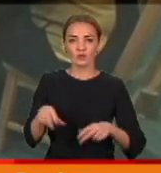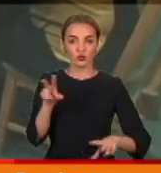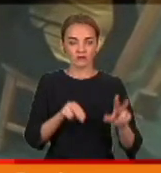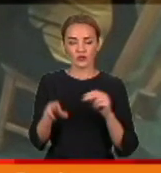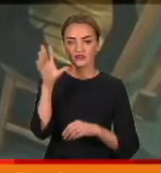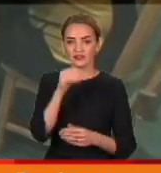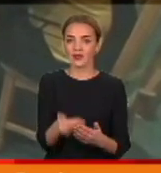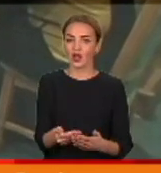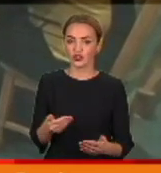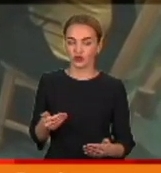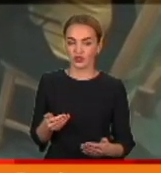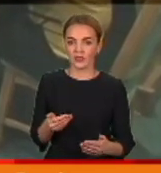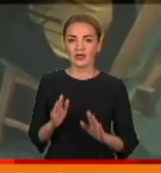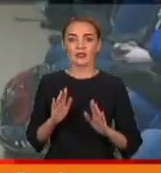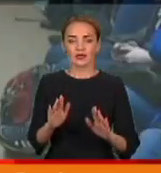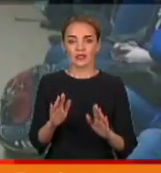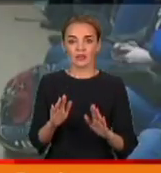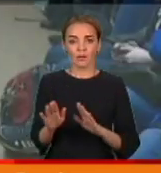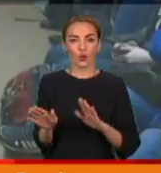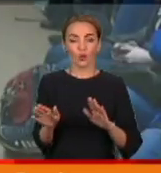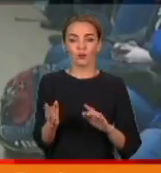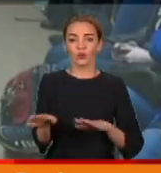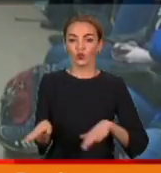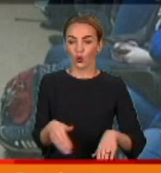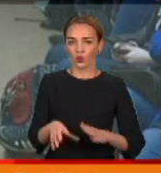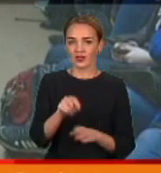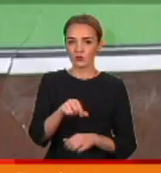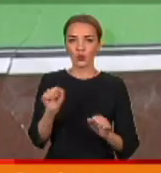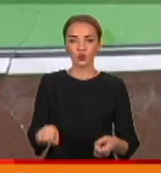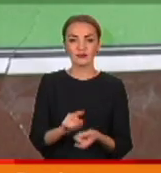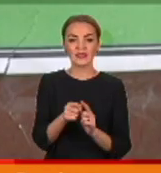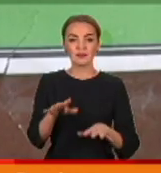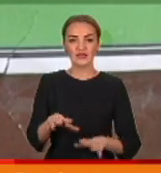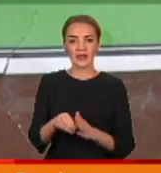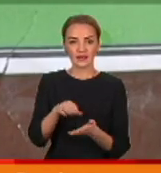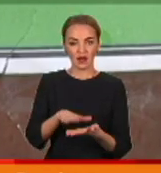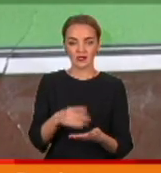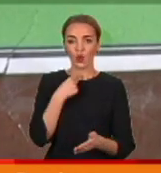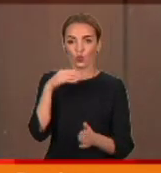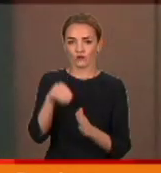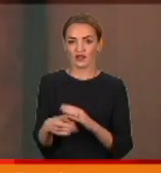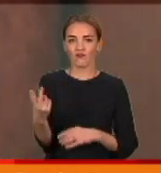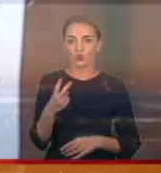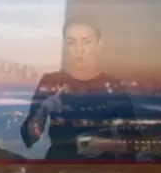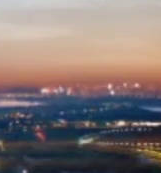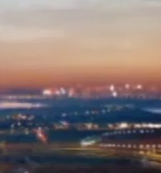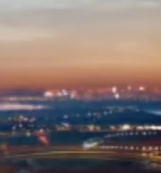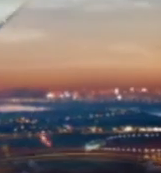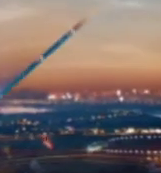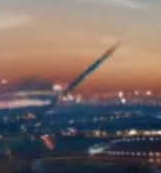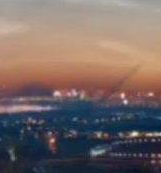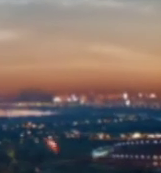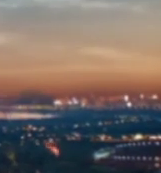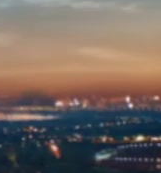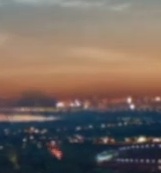сподівається встигнути раніше. Тільки по тому виборці зможуть змінити місце реєстрації для голосування у другому турі.